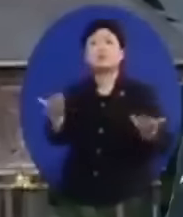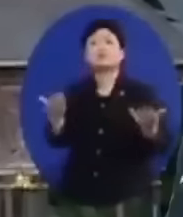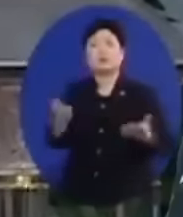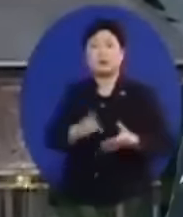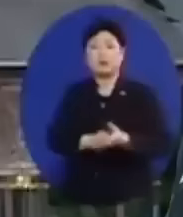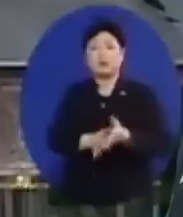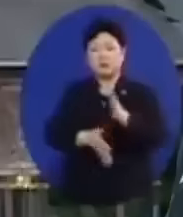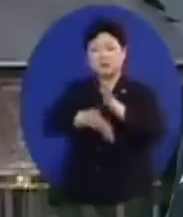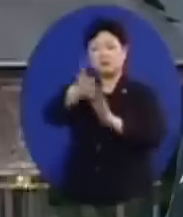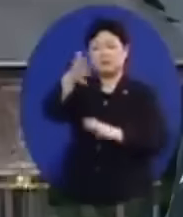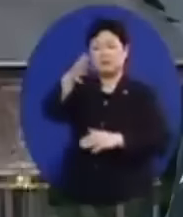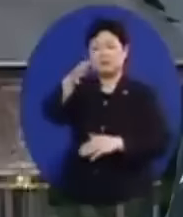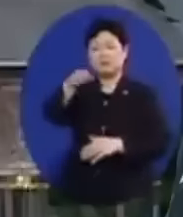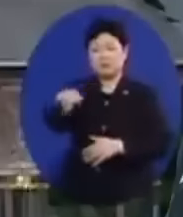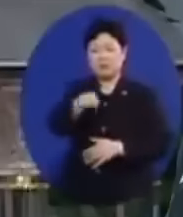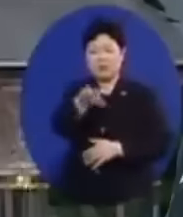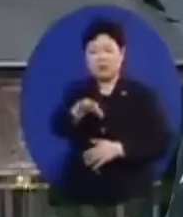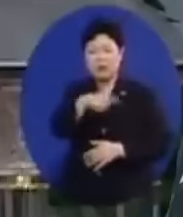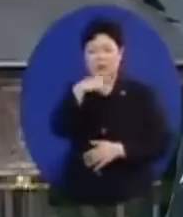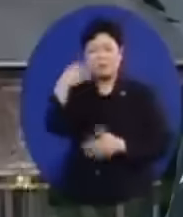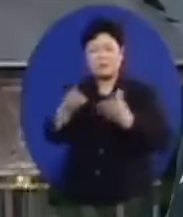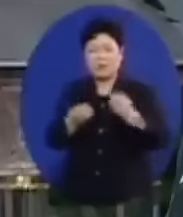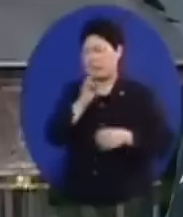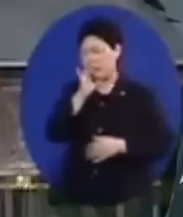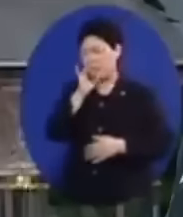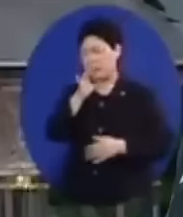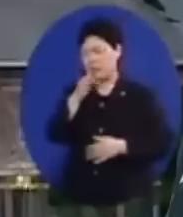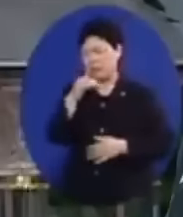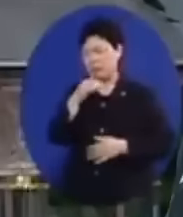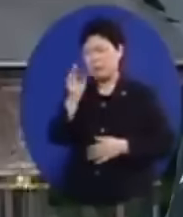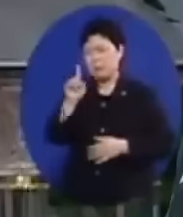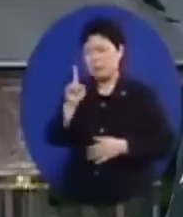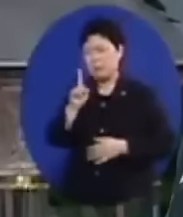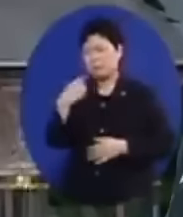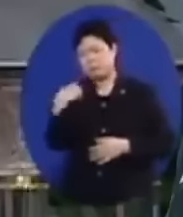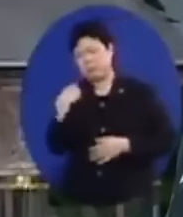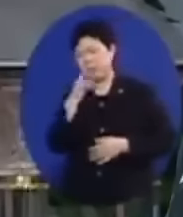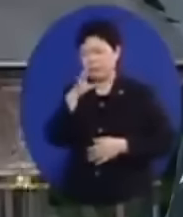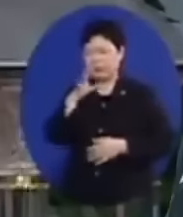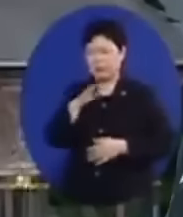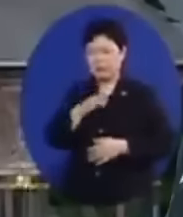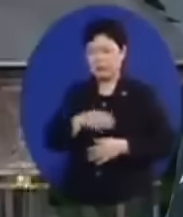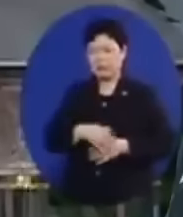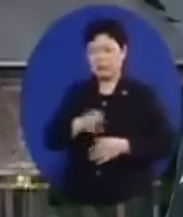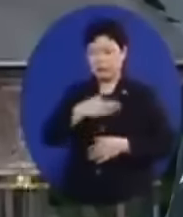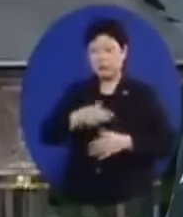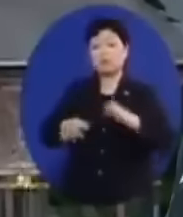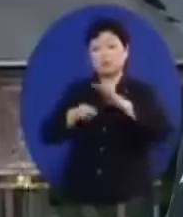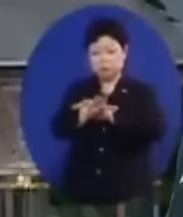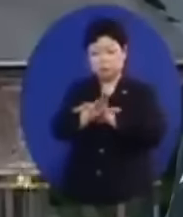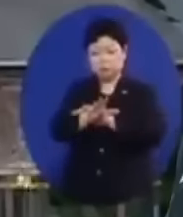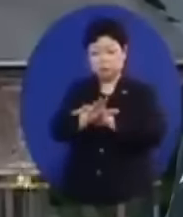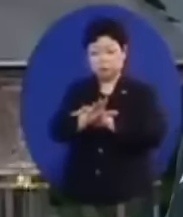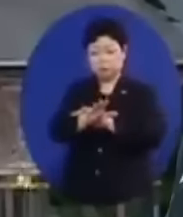시에 빚질까 싶었어요. 내 돈 낼 정도만 정직하게